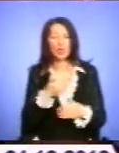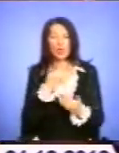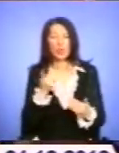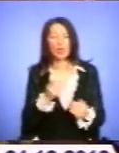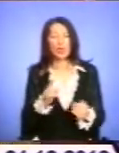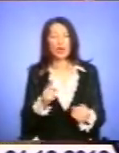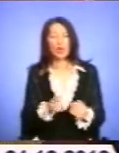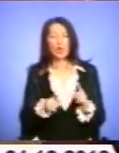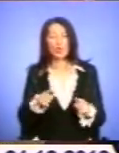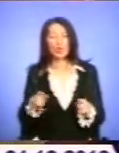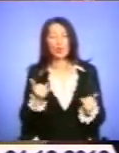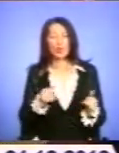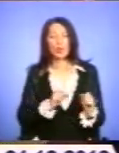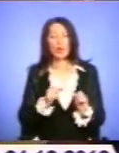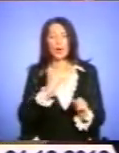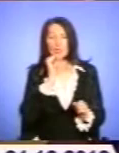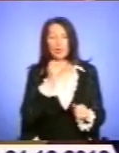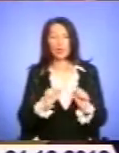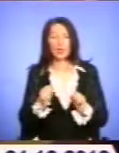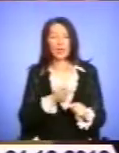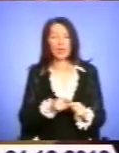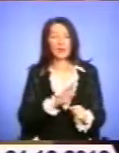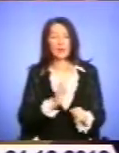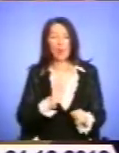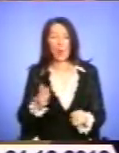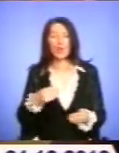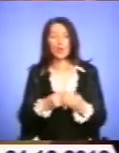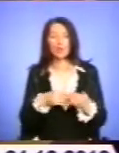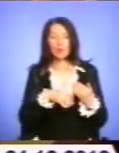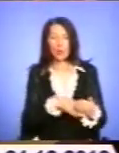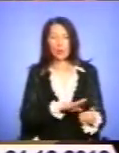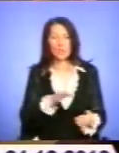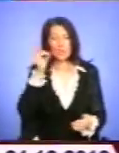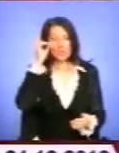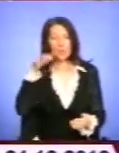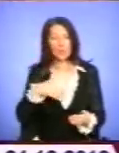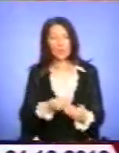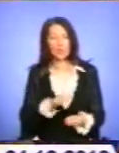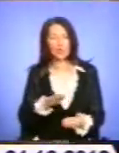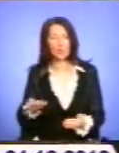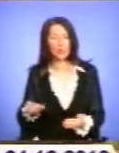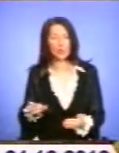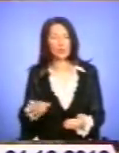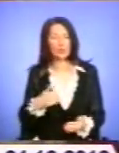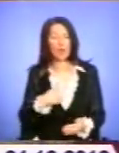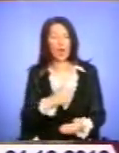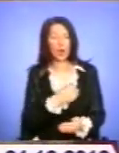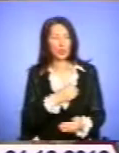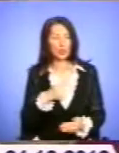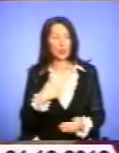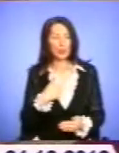жодного сьогодні серйозного керівника, яким не стали меценатом і не згадали про своїх діток. Я хочу, щоб